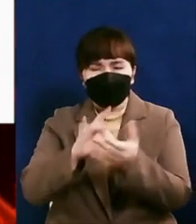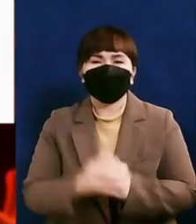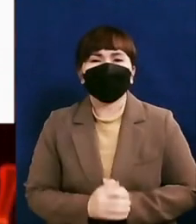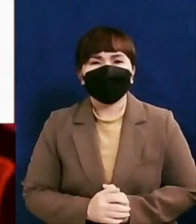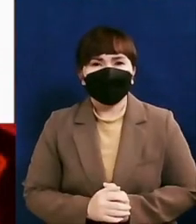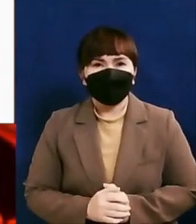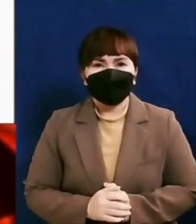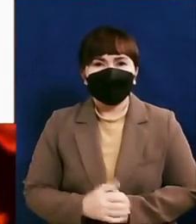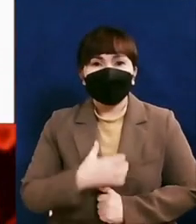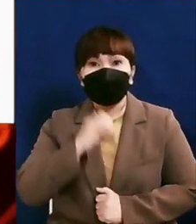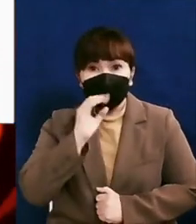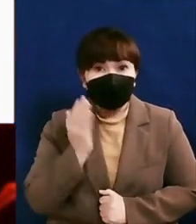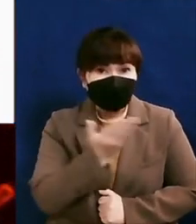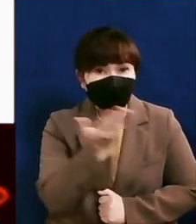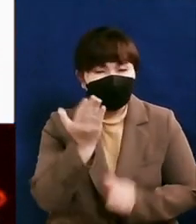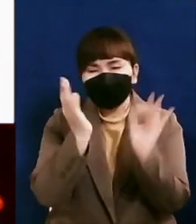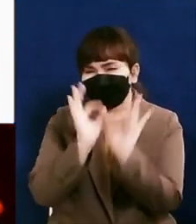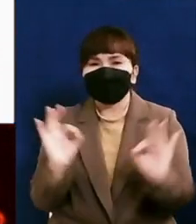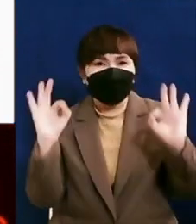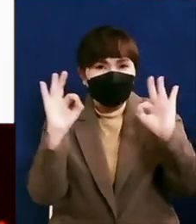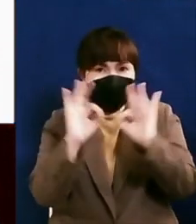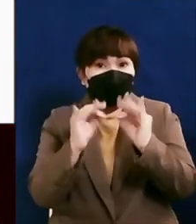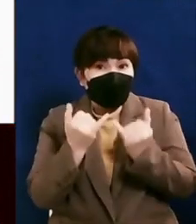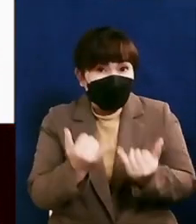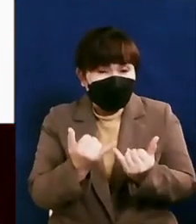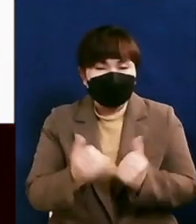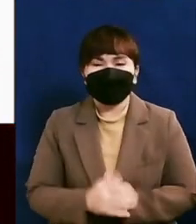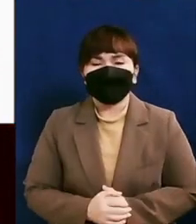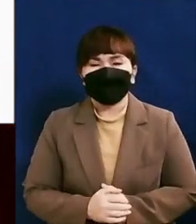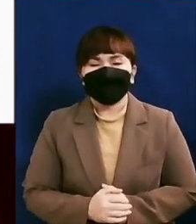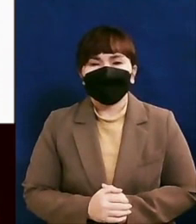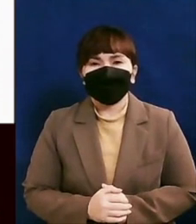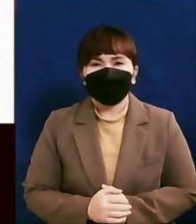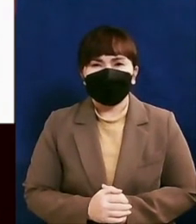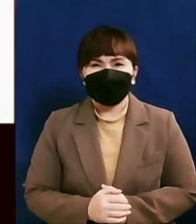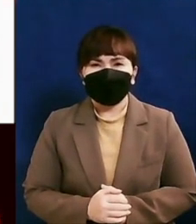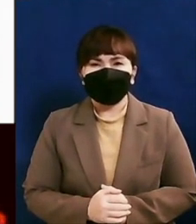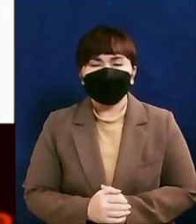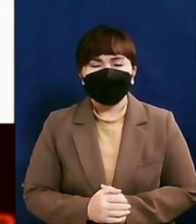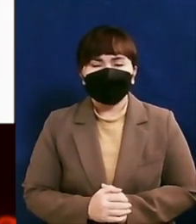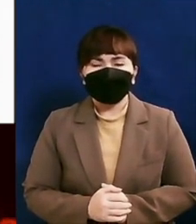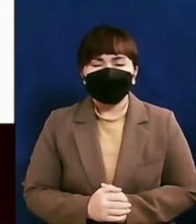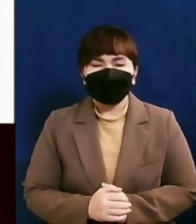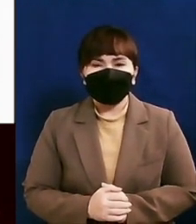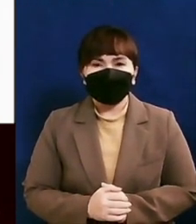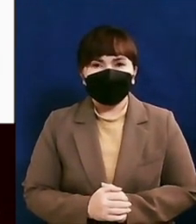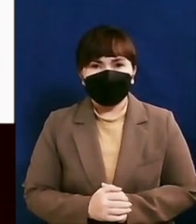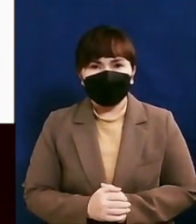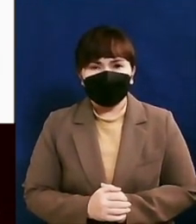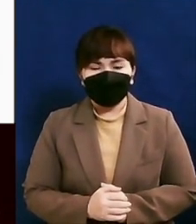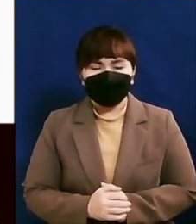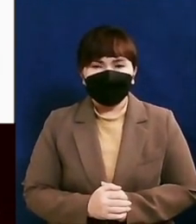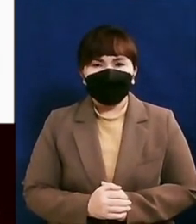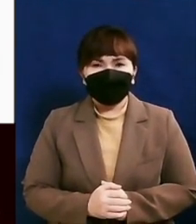ว่าสิ่งสำคัญนะครับณวันนี้นะครับอีกประเด็นหนึ่งที่อยากกราบเรียนนะครับว่าผู้ป่วย